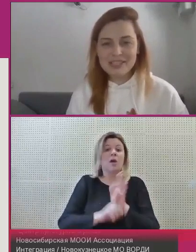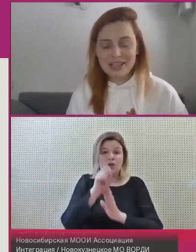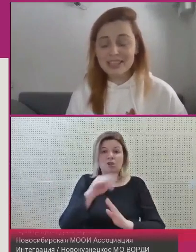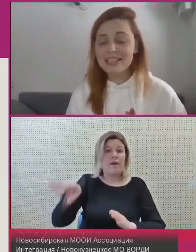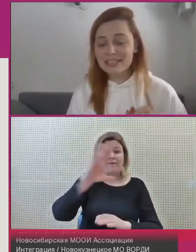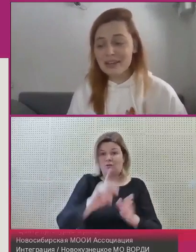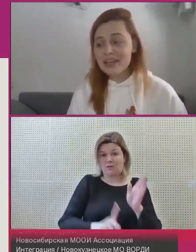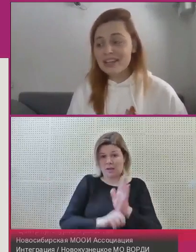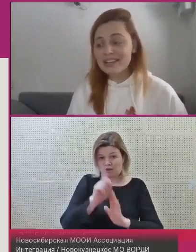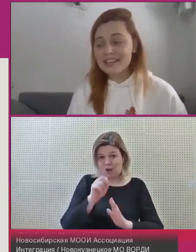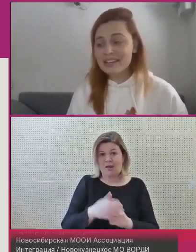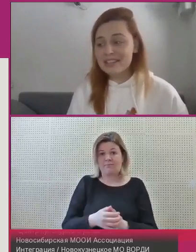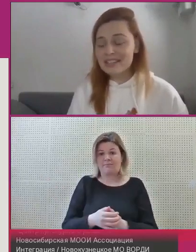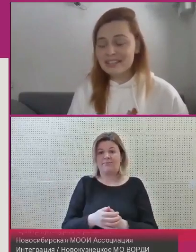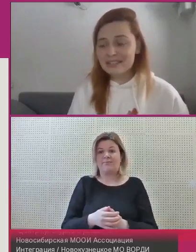Ставим социальные, кстати,